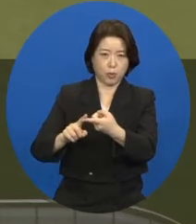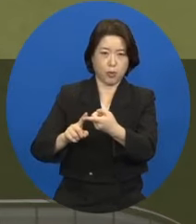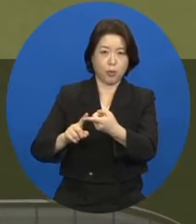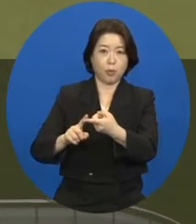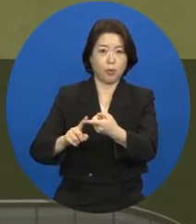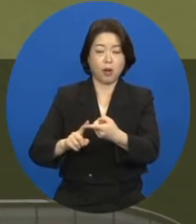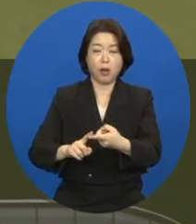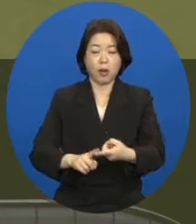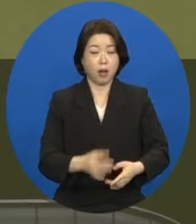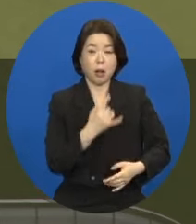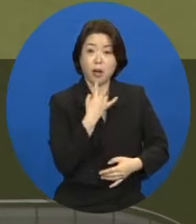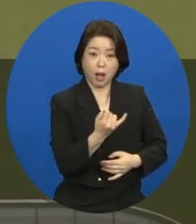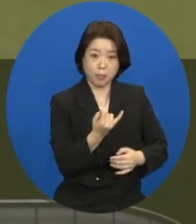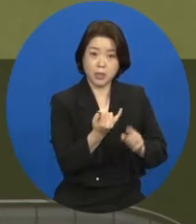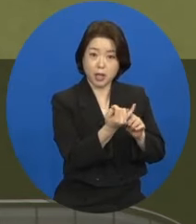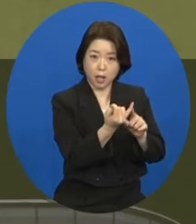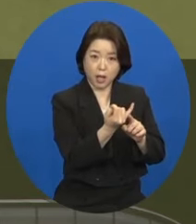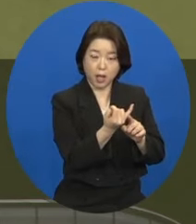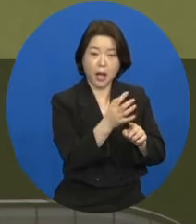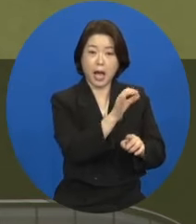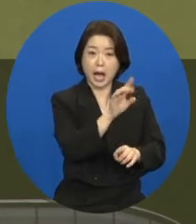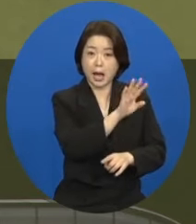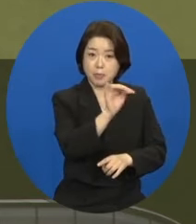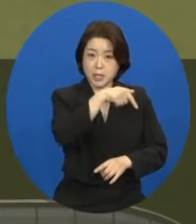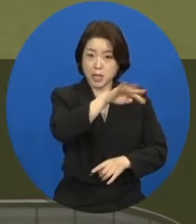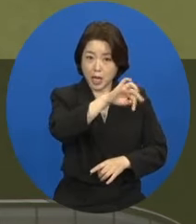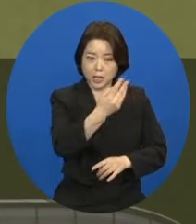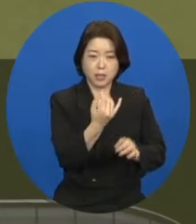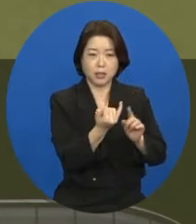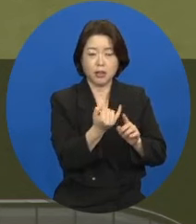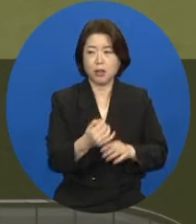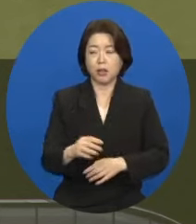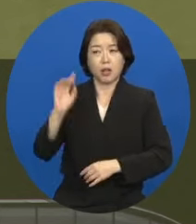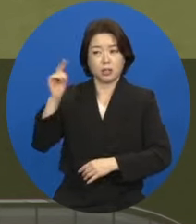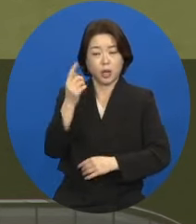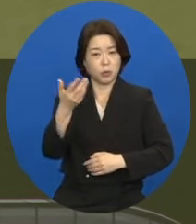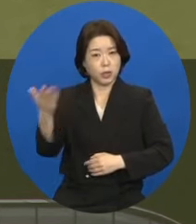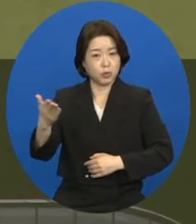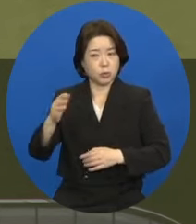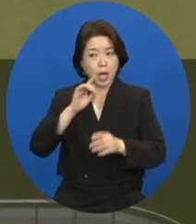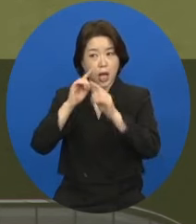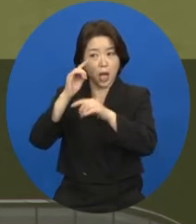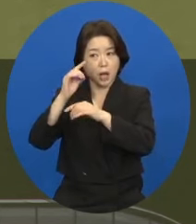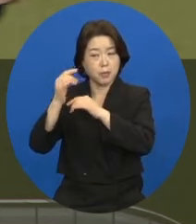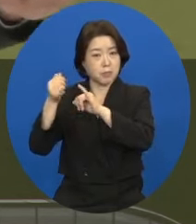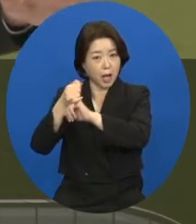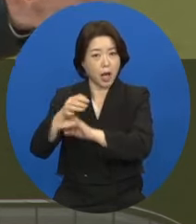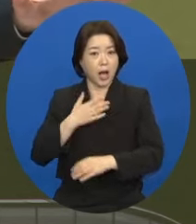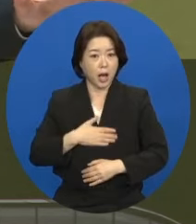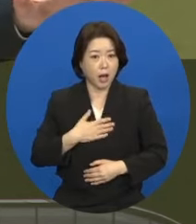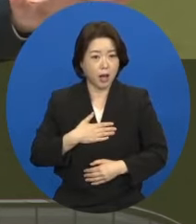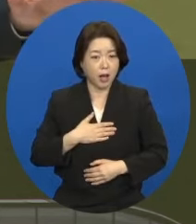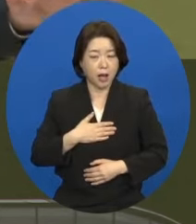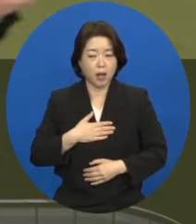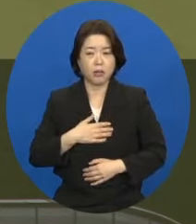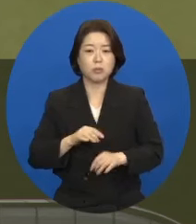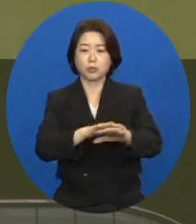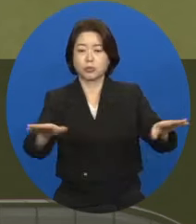이 아비가엘이 다윗에게 주신 약속을 알고 있어요. 굉장하지 않습니까? 이미 다윗의 명성이 거기 다 퍼졌다는